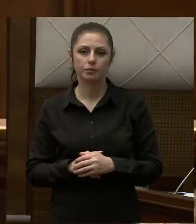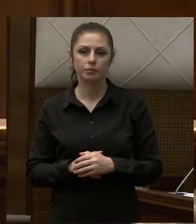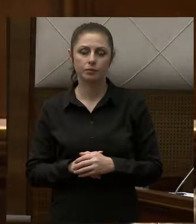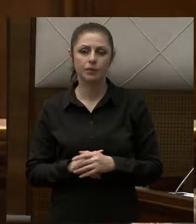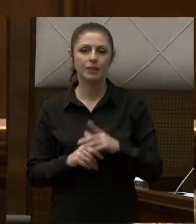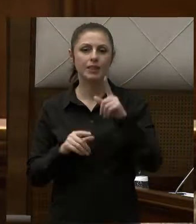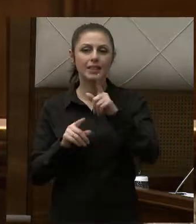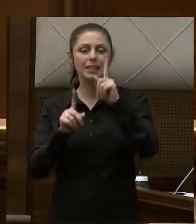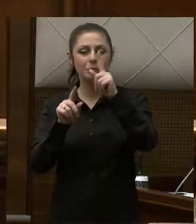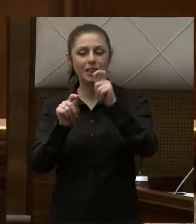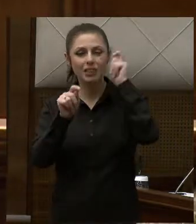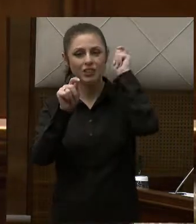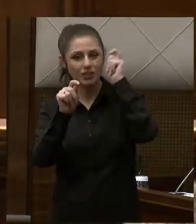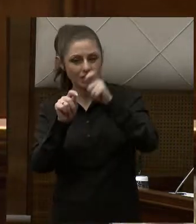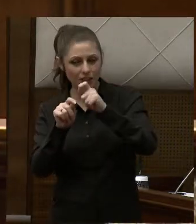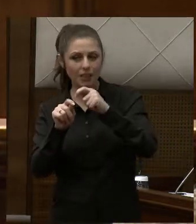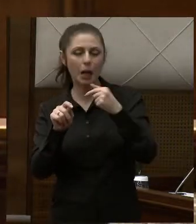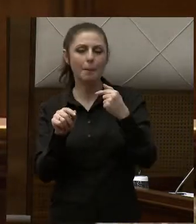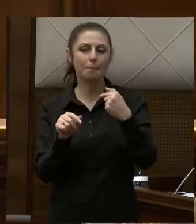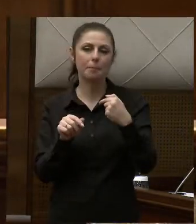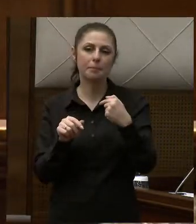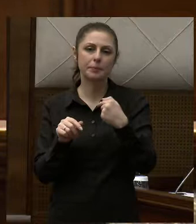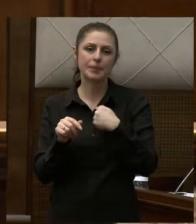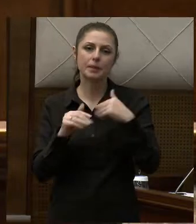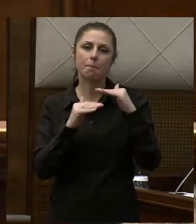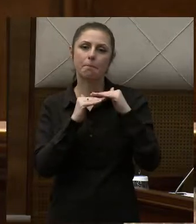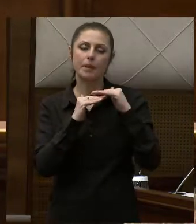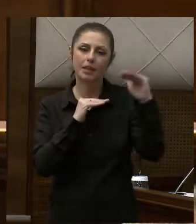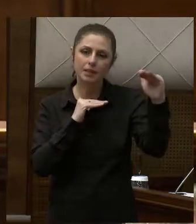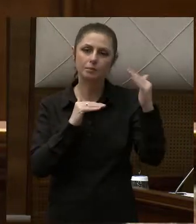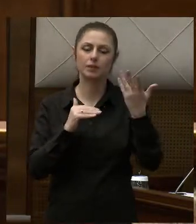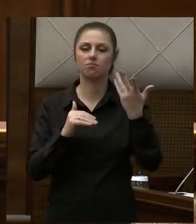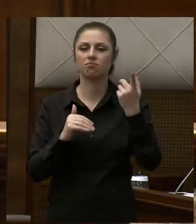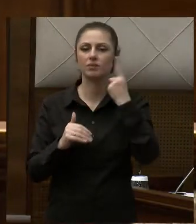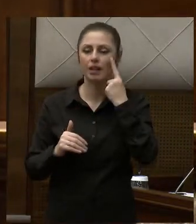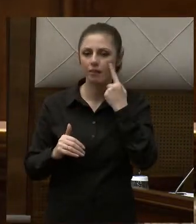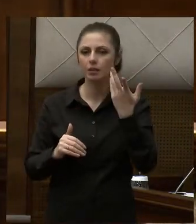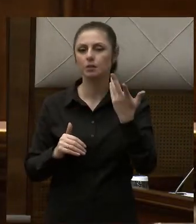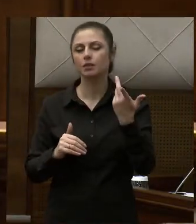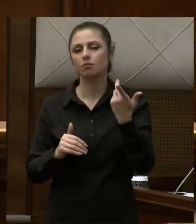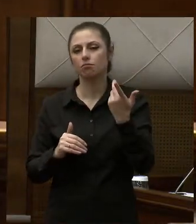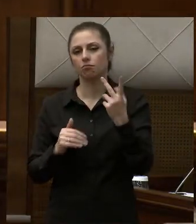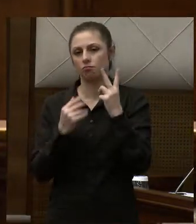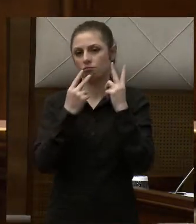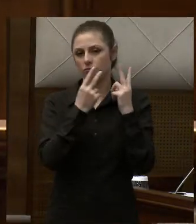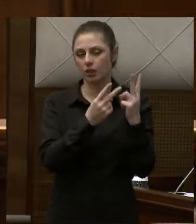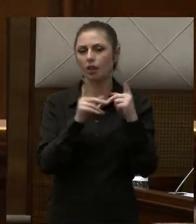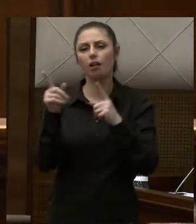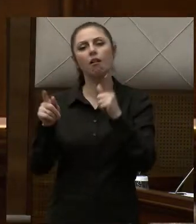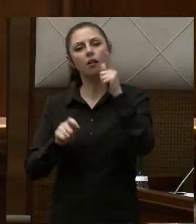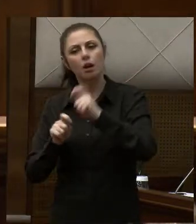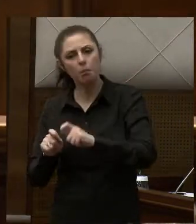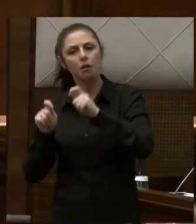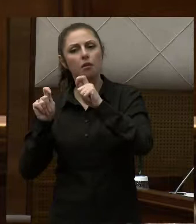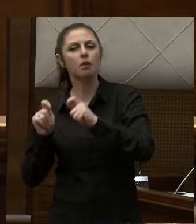Çakılan her çivi bizim milletimizin, devletimizin malıdır. Yaparlar,